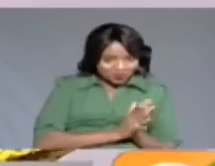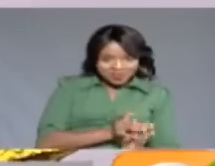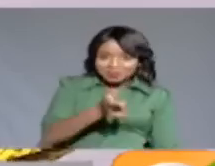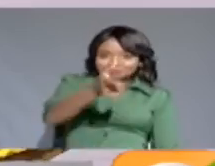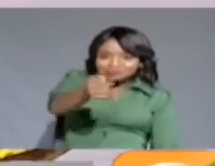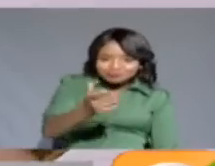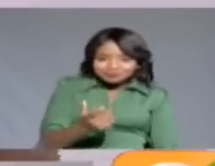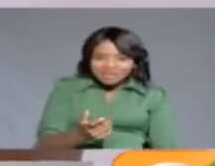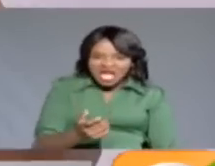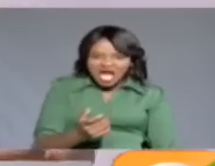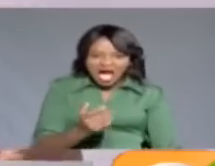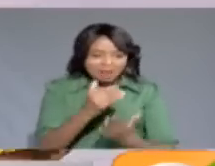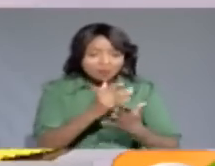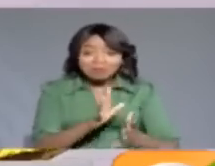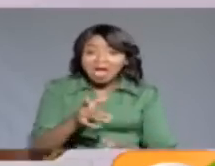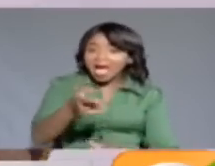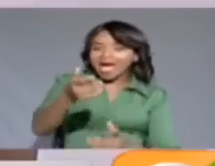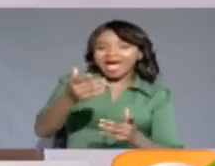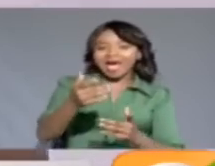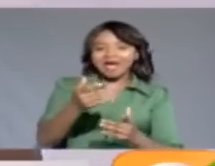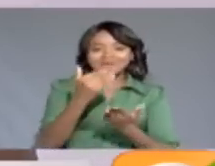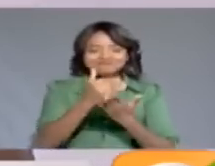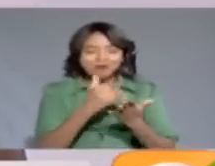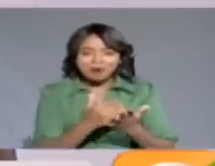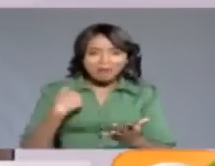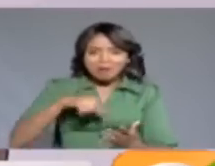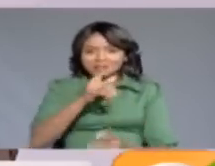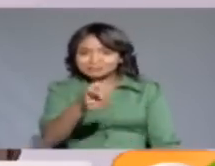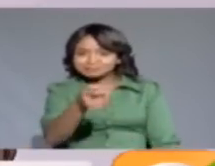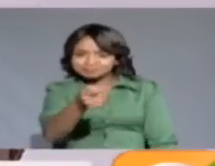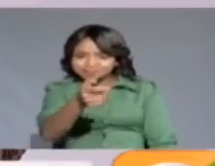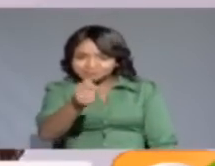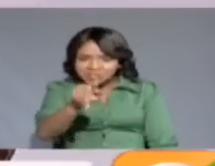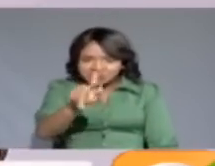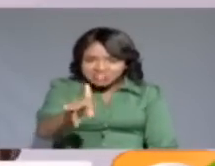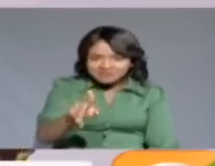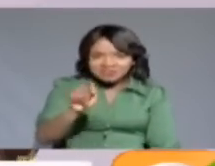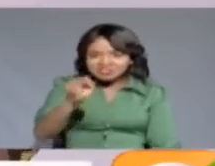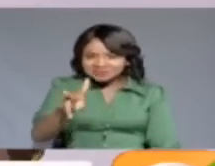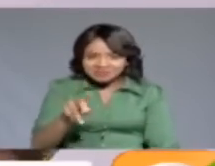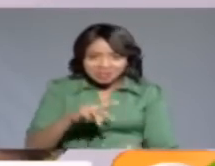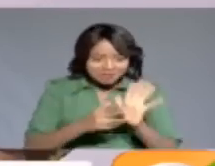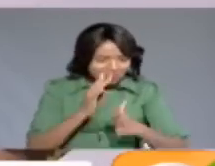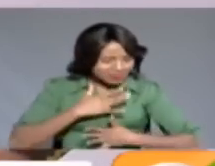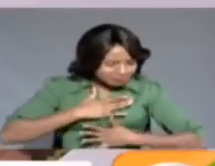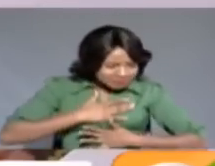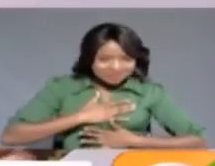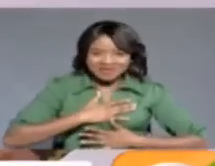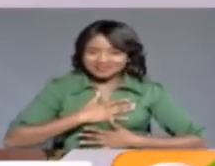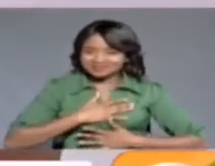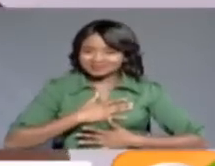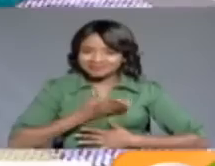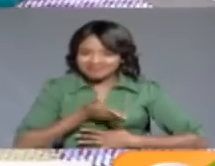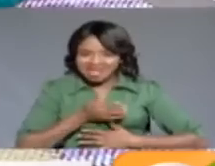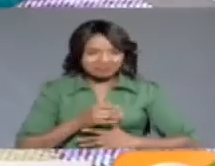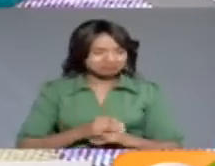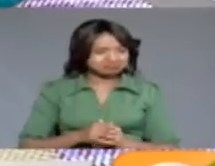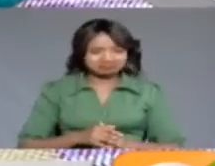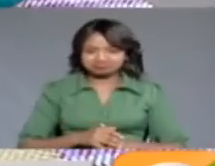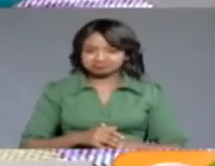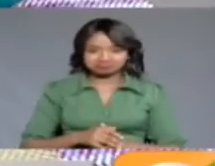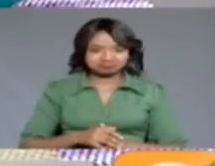juu kipindi gani? Shemegi, kipindi chetu kimeanza. Unajua mnavunja heshima kati yenu. Mbuzi nini uchuya ameletewa